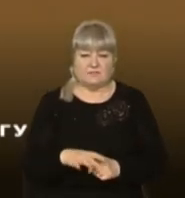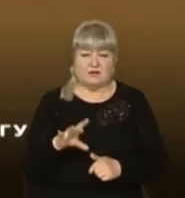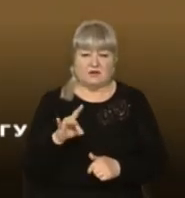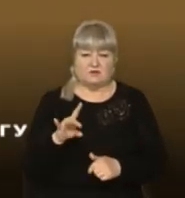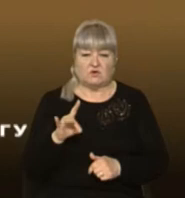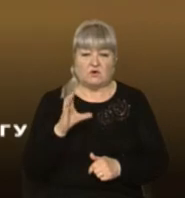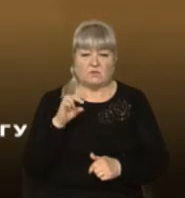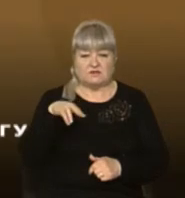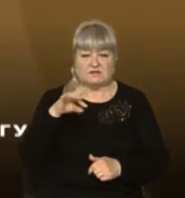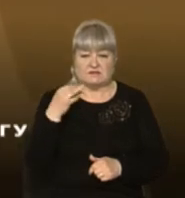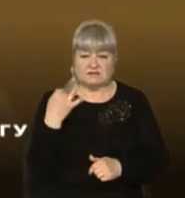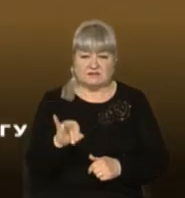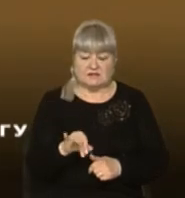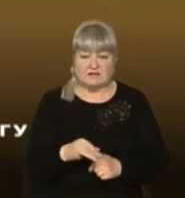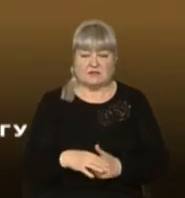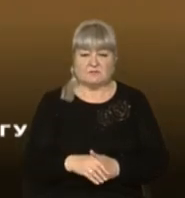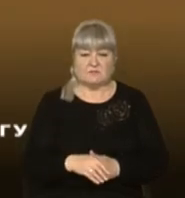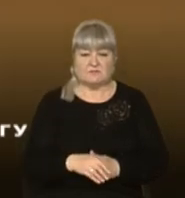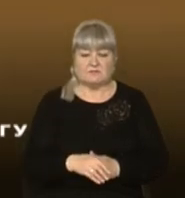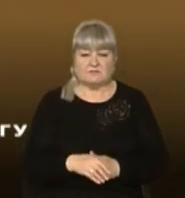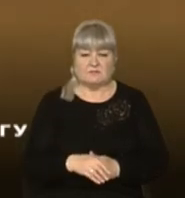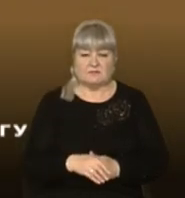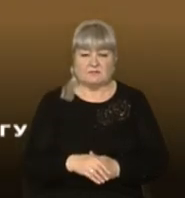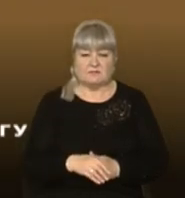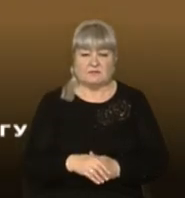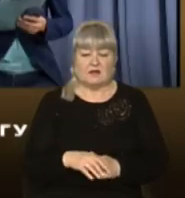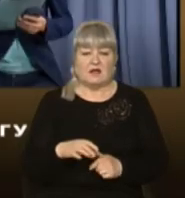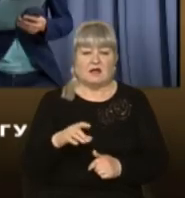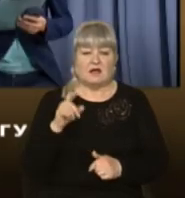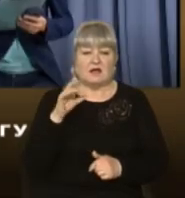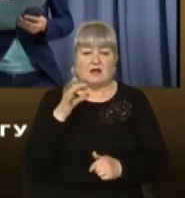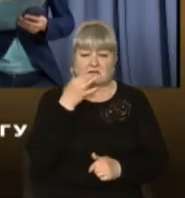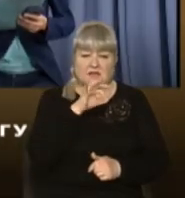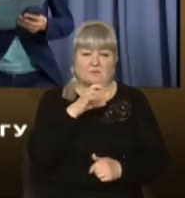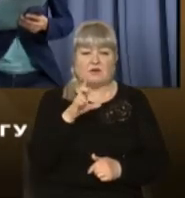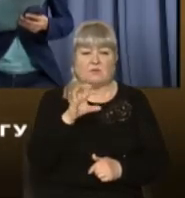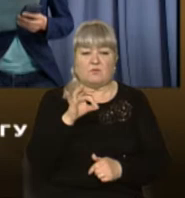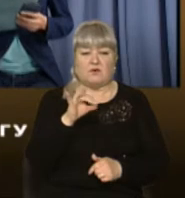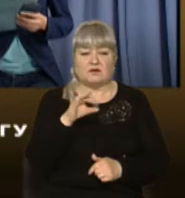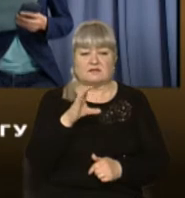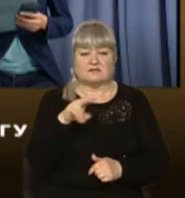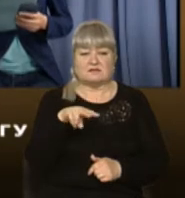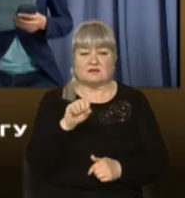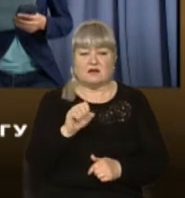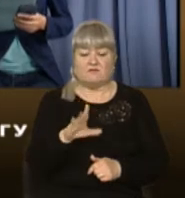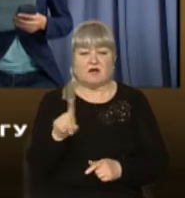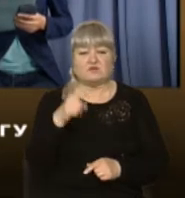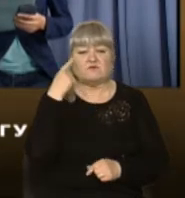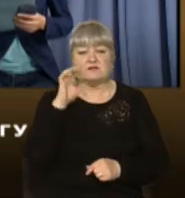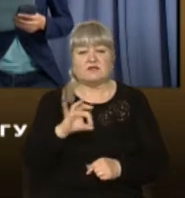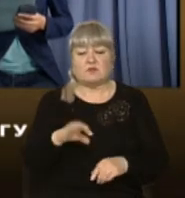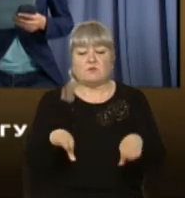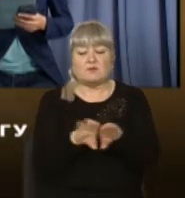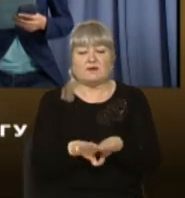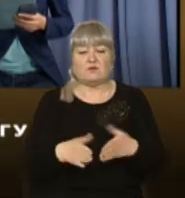Другобич 3, є на підході до міста Самбора, Самосивка, Самбір, Борислав. А що вам відомо по перекриттю дороги сьогодні